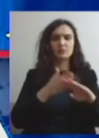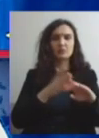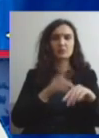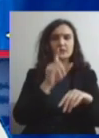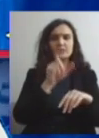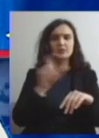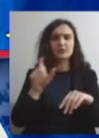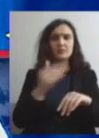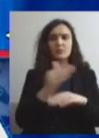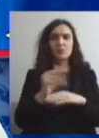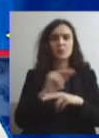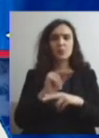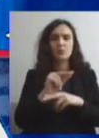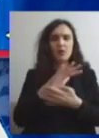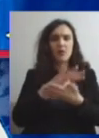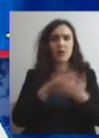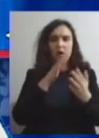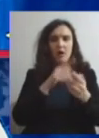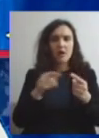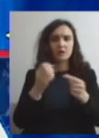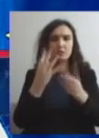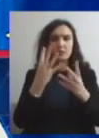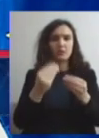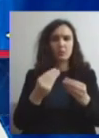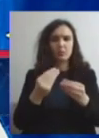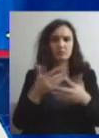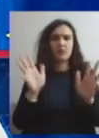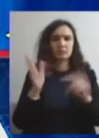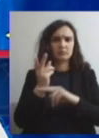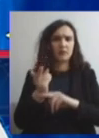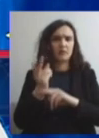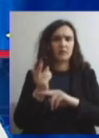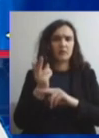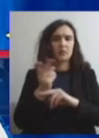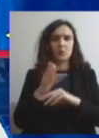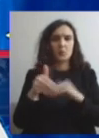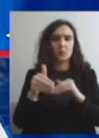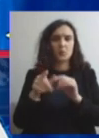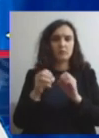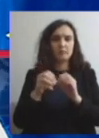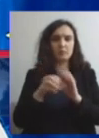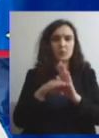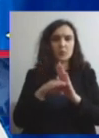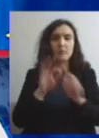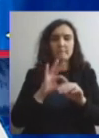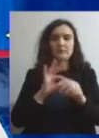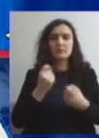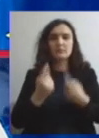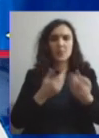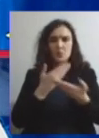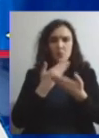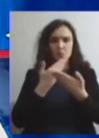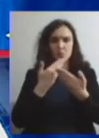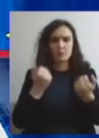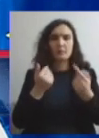რომლების მკურნალობაც გახანგრძლივდა 14 დღეზე მეტი, მათ არ აღინიშნებათ არანაირი კლინიკური სიმპტომატიკა, მათი